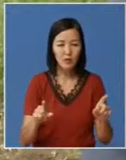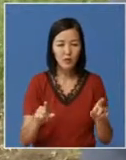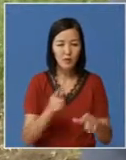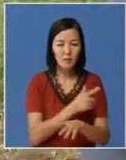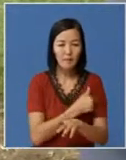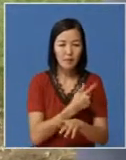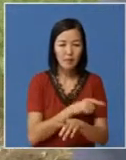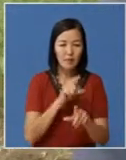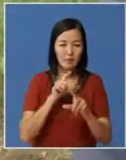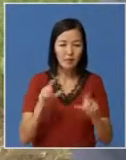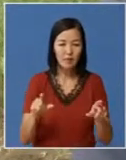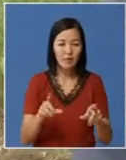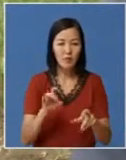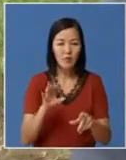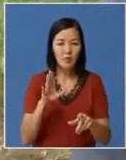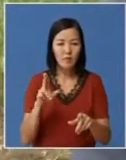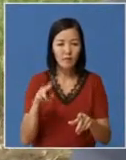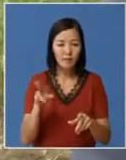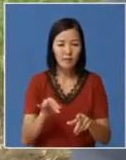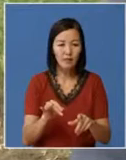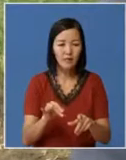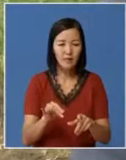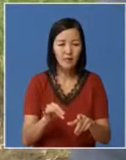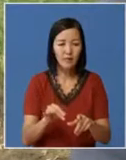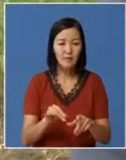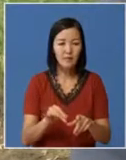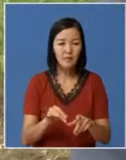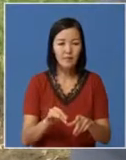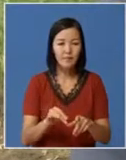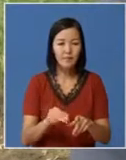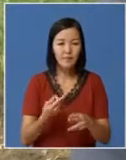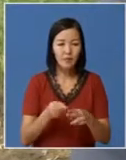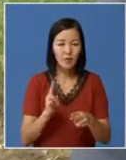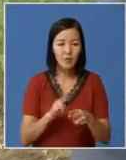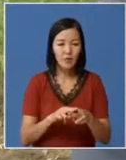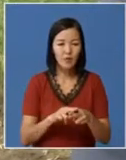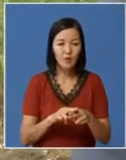больницы, поликлиника, РОВД, районный отдел внутренних дел, которые